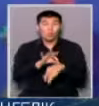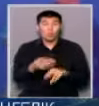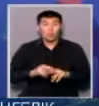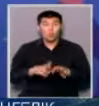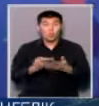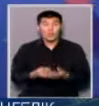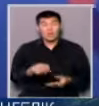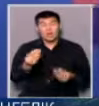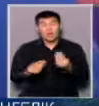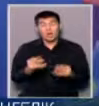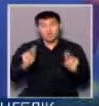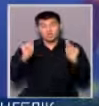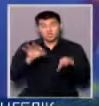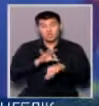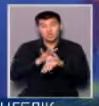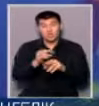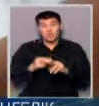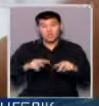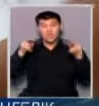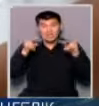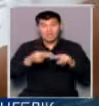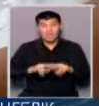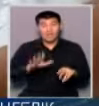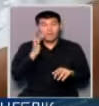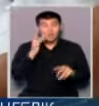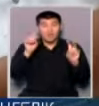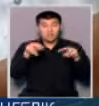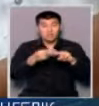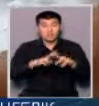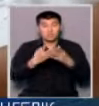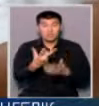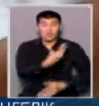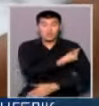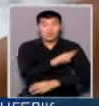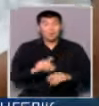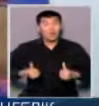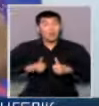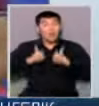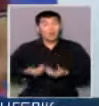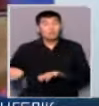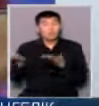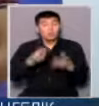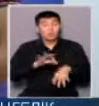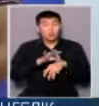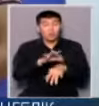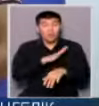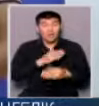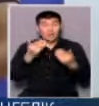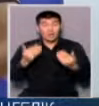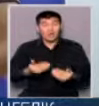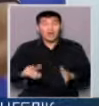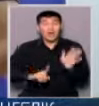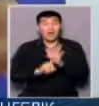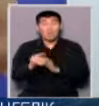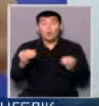айтуынша лотереяның әділ өтеуін тәуелсіз бақылаушылар жіті қадағалаған. Шара екпе алушыларды ынталандыру мақсатында ұйымдастырылған. Осылайша